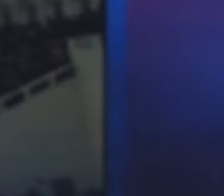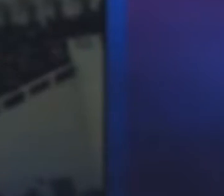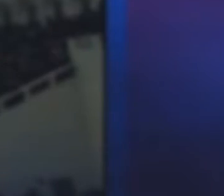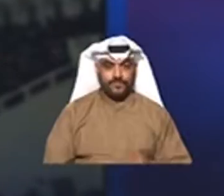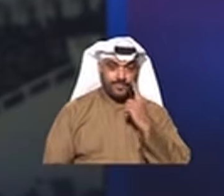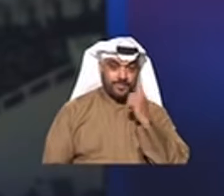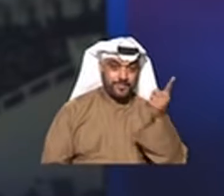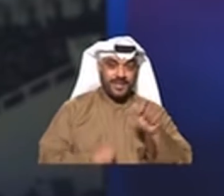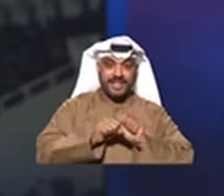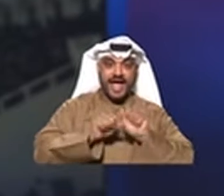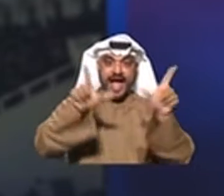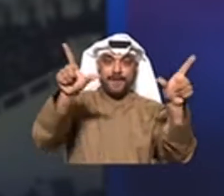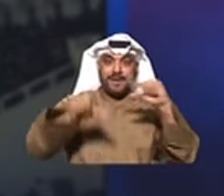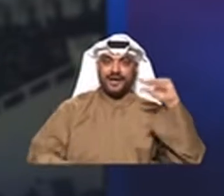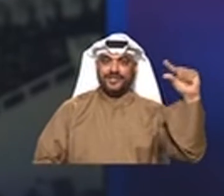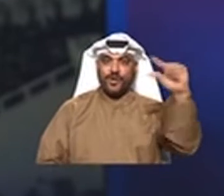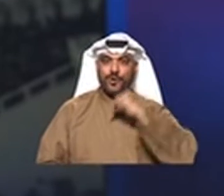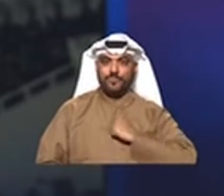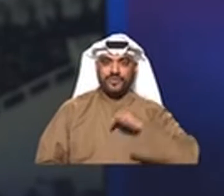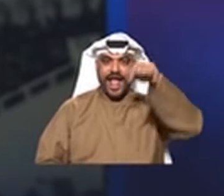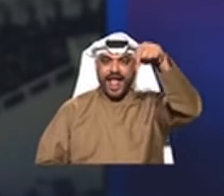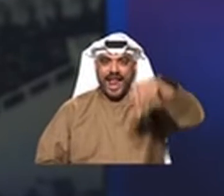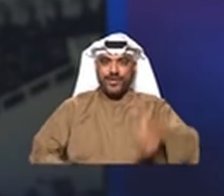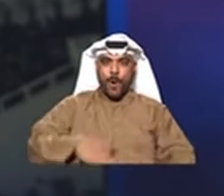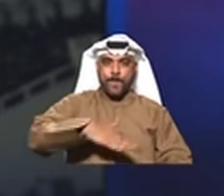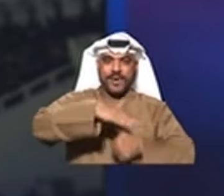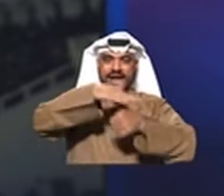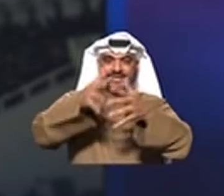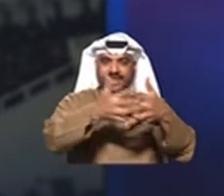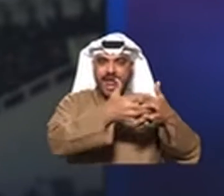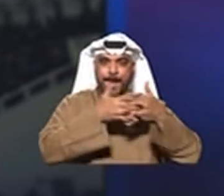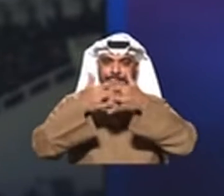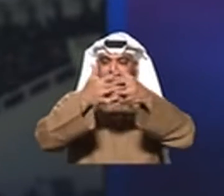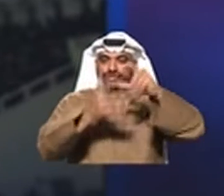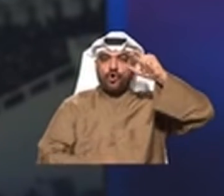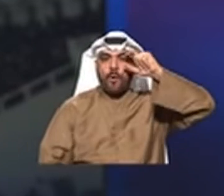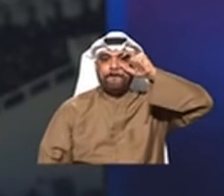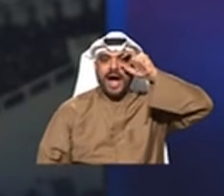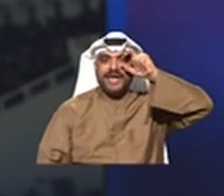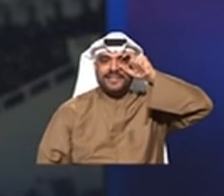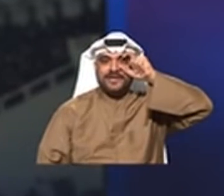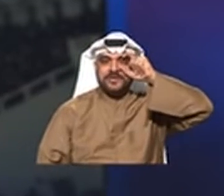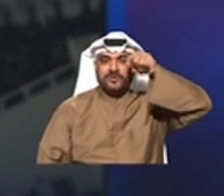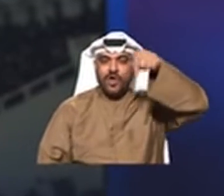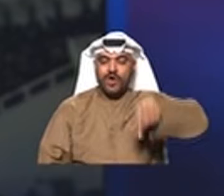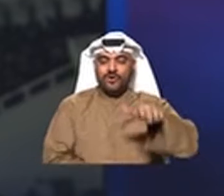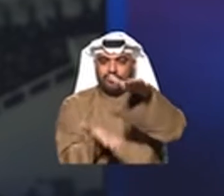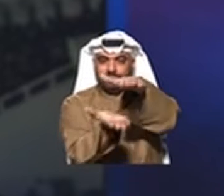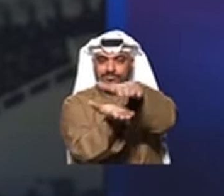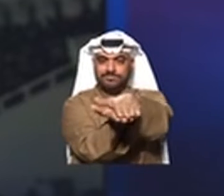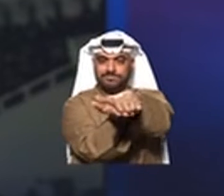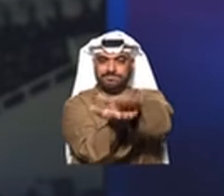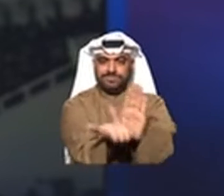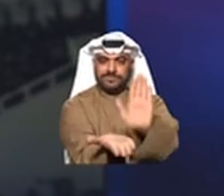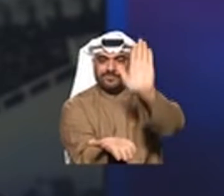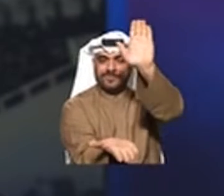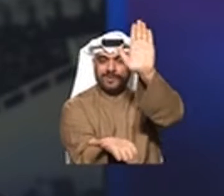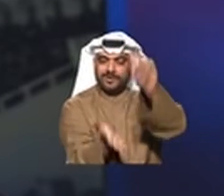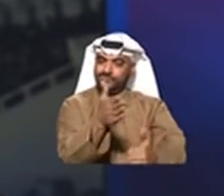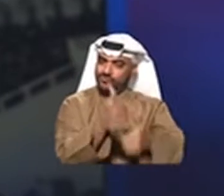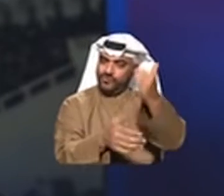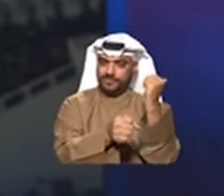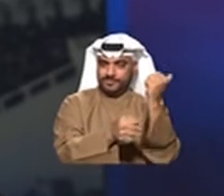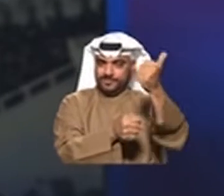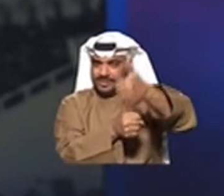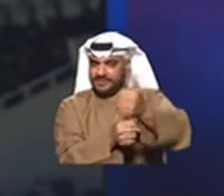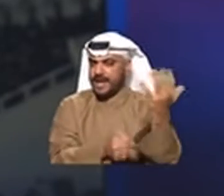وفي أخبارنا الدولية، أدى جو بايدن اليمين الدستورية اليوم ليصبح الرئيس 46 للولايات المتحدة